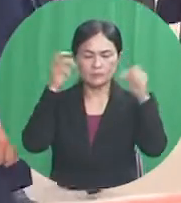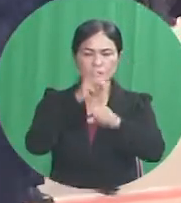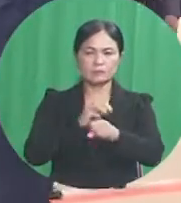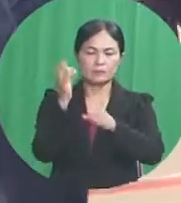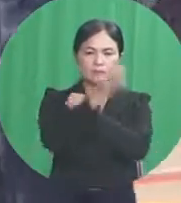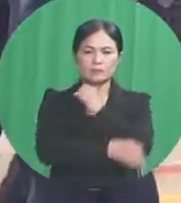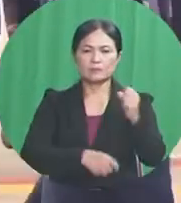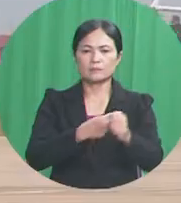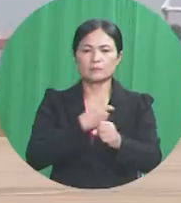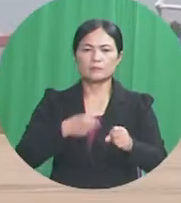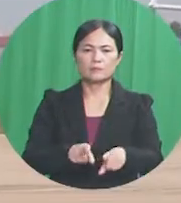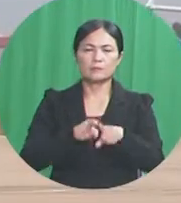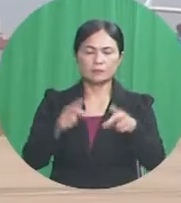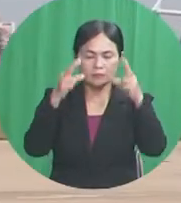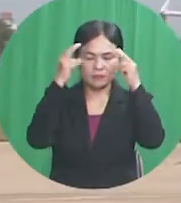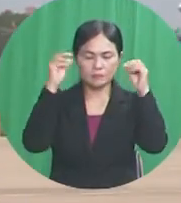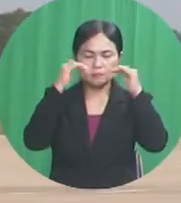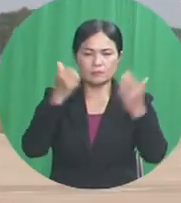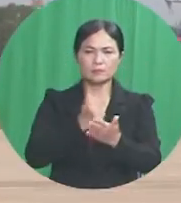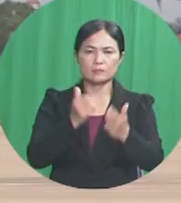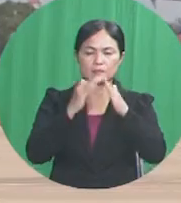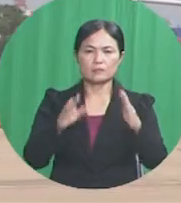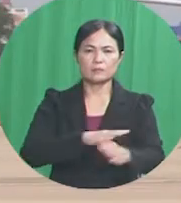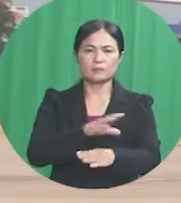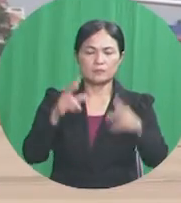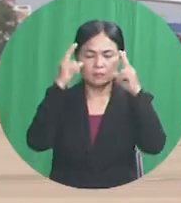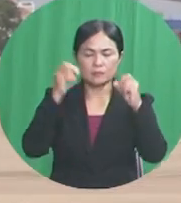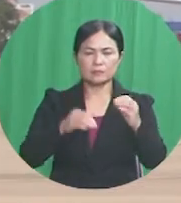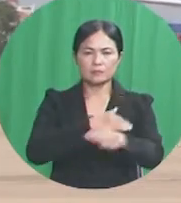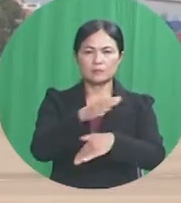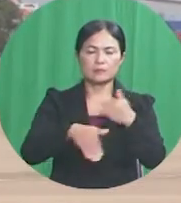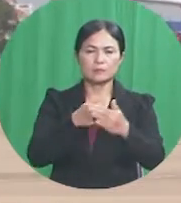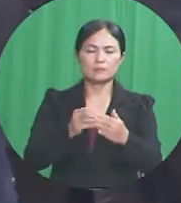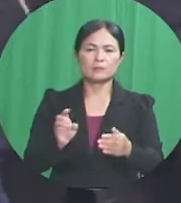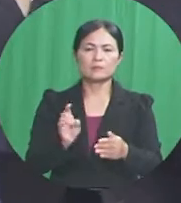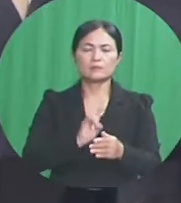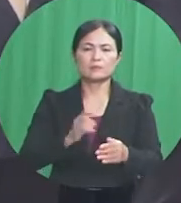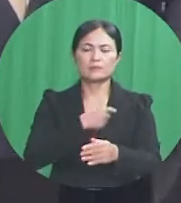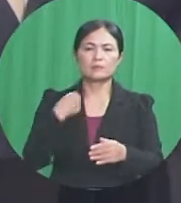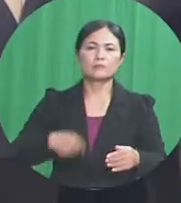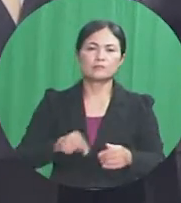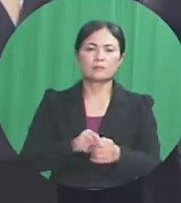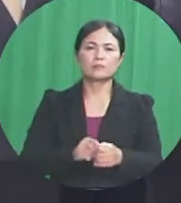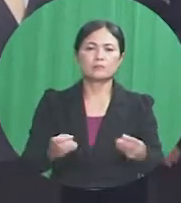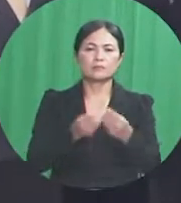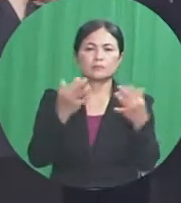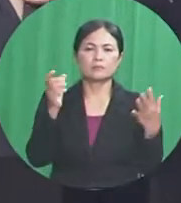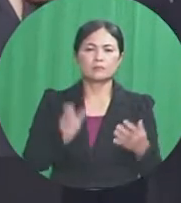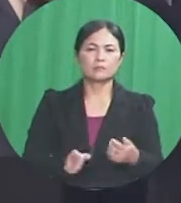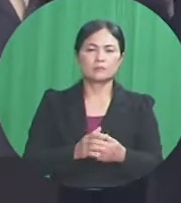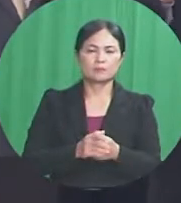ការបរទេសចិនព្រមទាំងមន្ត្រីស្ថានទូតកម្ពុជានិងមន្ត្រីអ្នកមុខអ្នកការរបស់សាធារណរដ្ឋប្រជាមានិតចិនជាច្រើនរូបទៀ